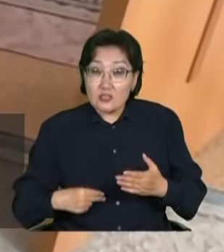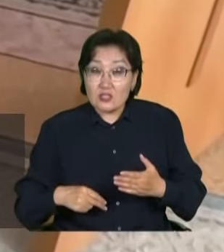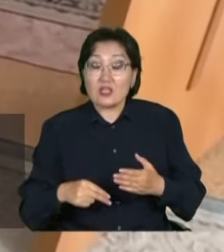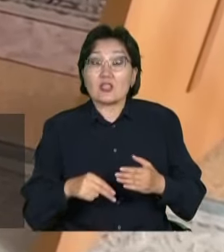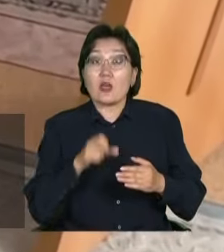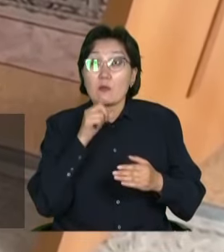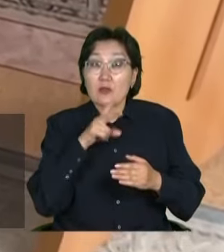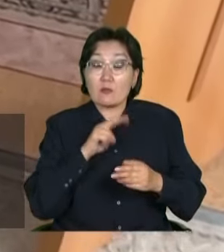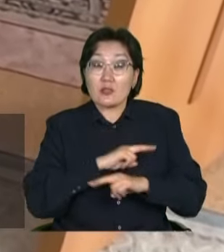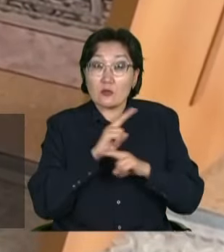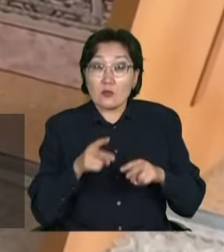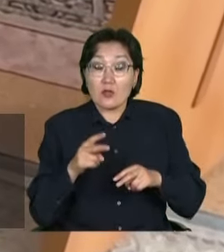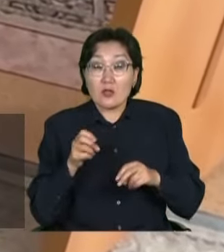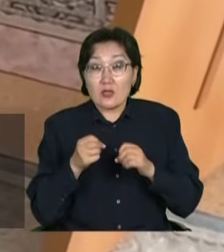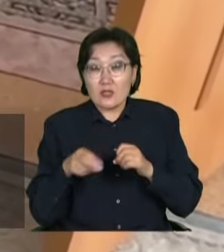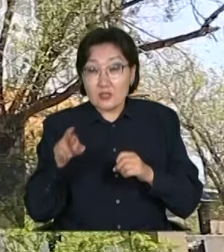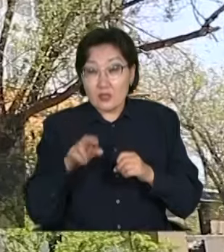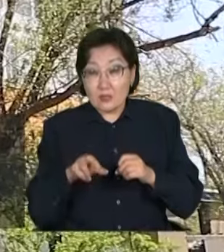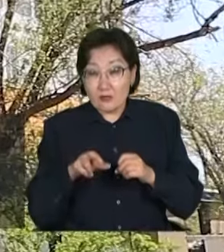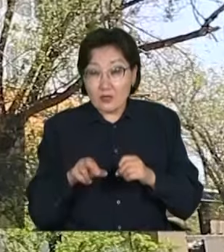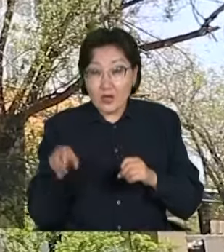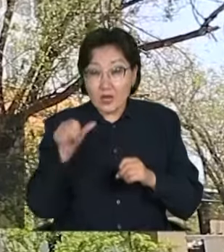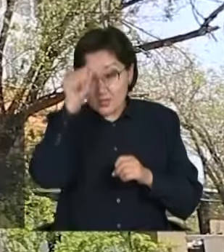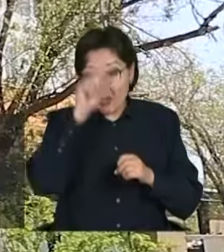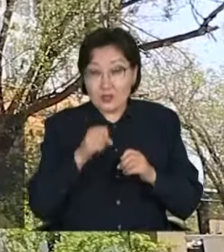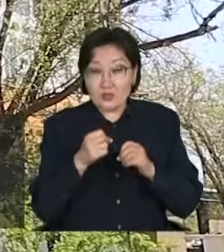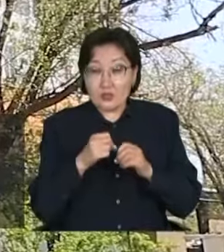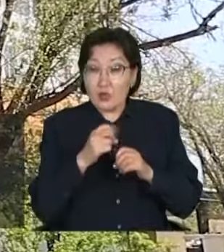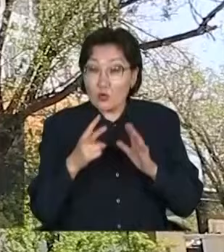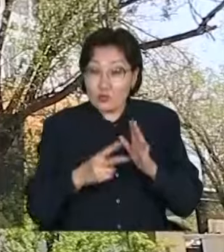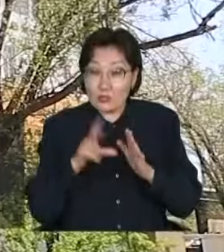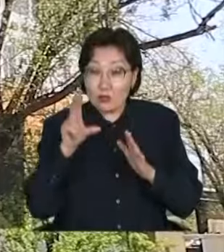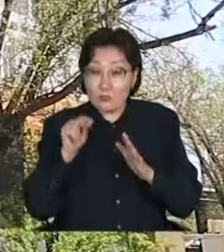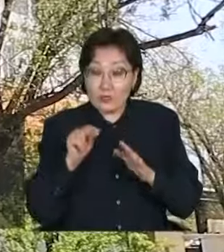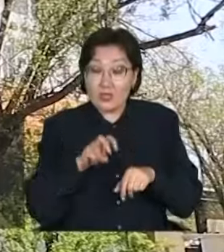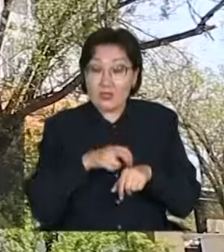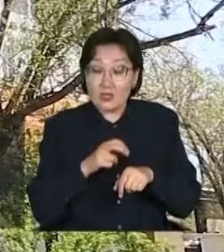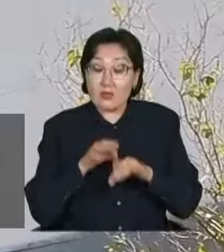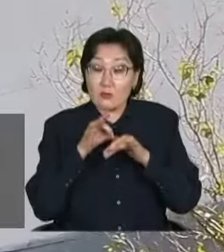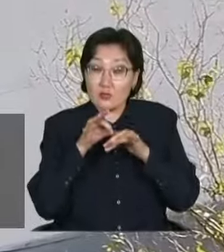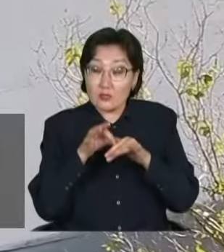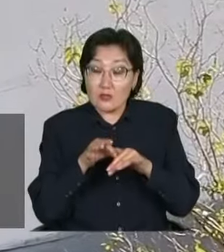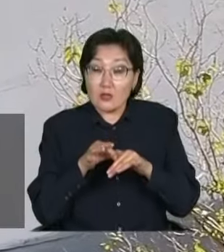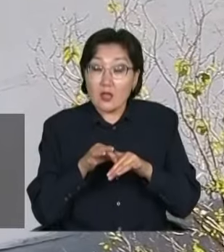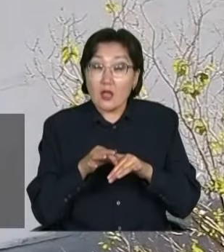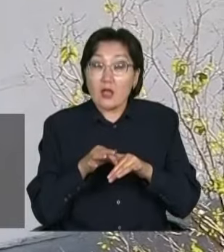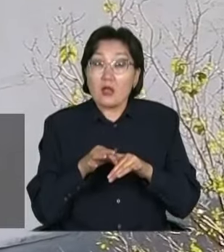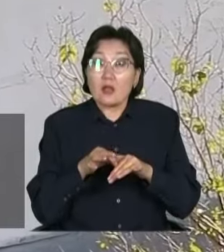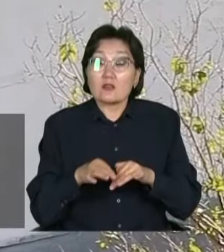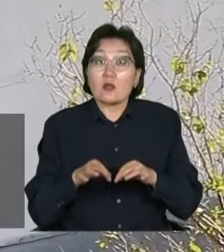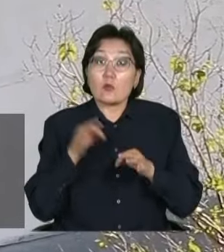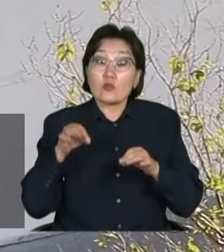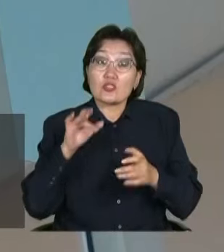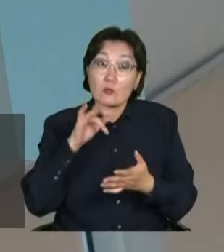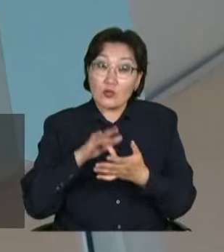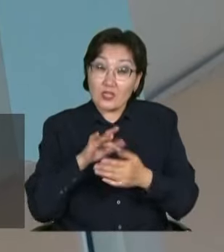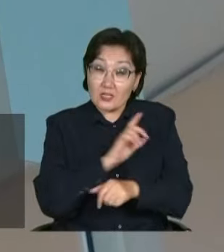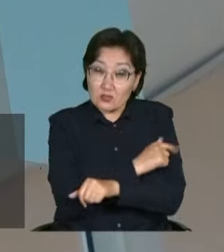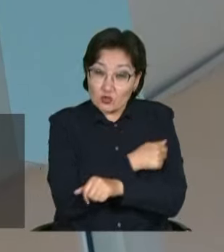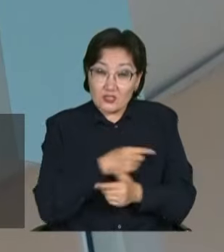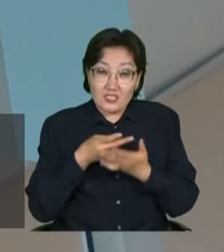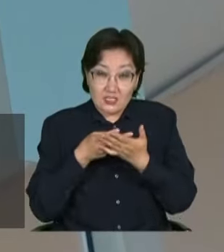Қаңтар айының 17-ші жұлдызында қызымның денесінде ісік пайда болып, дәрігердің қаралуына барды деген ана жүкті перзентін облыс орталығындағы